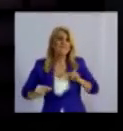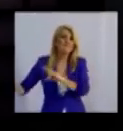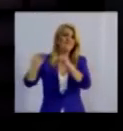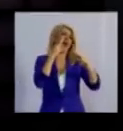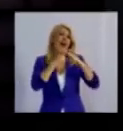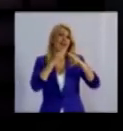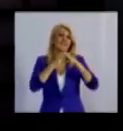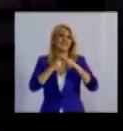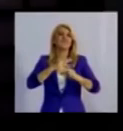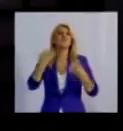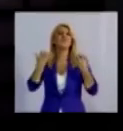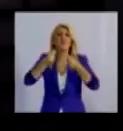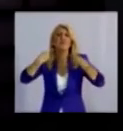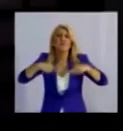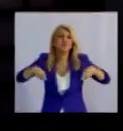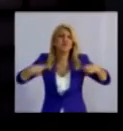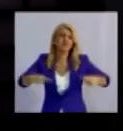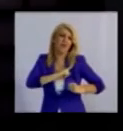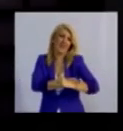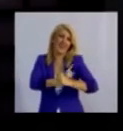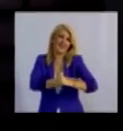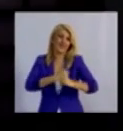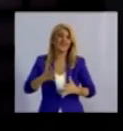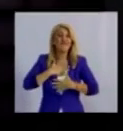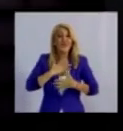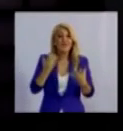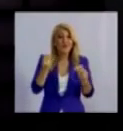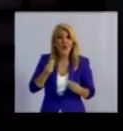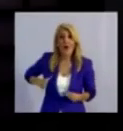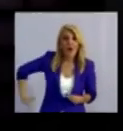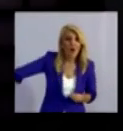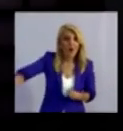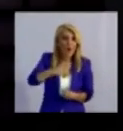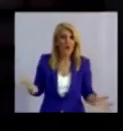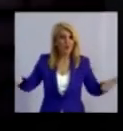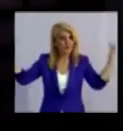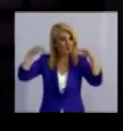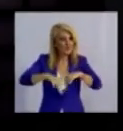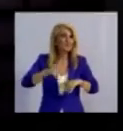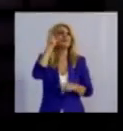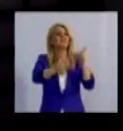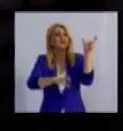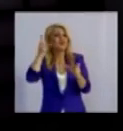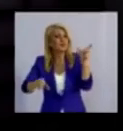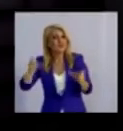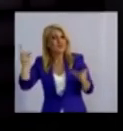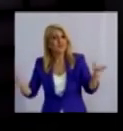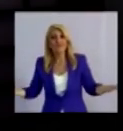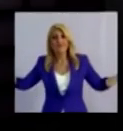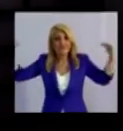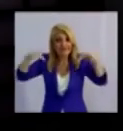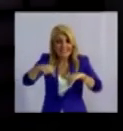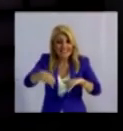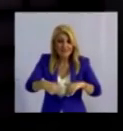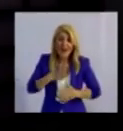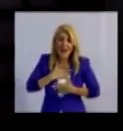δυνατοτήτων. Σας ευχαριστώ από καρδιάς που είναι μαζί μας, καθώς και όλους όσοι παρεμβρίσκεστε στην τελετή εορτασμού των 35 ετών του Erasmus Plus,